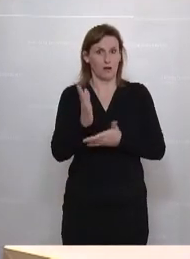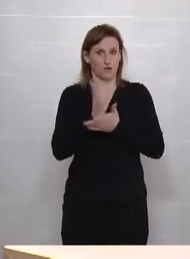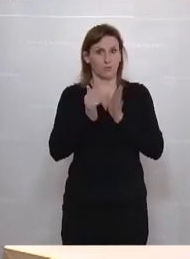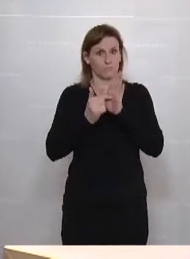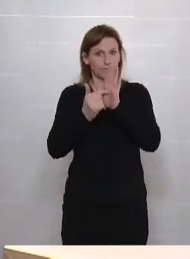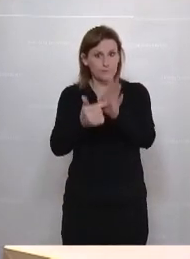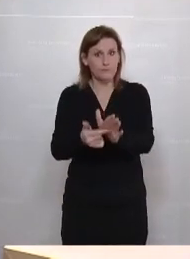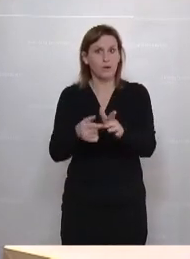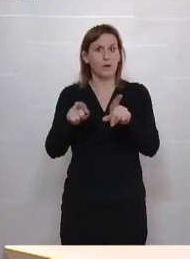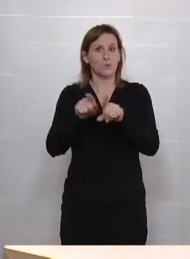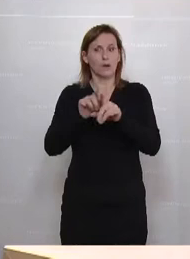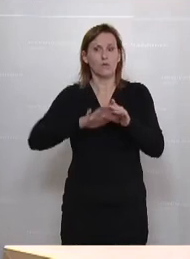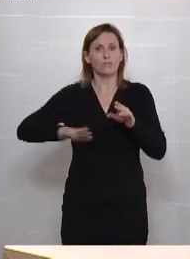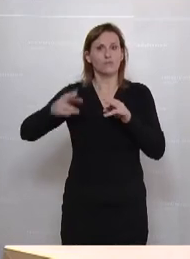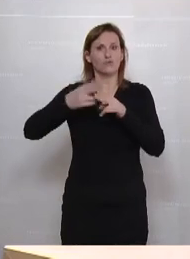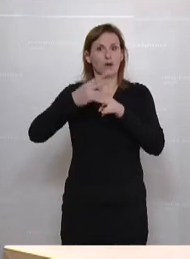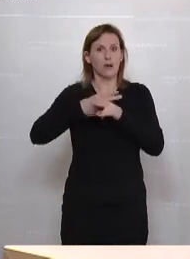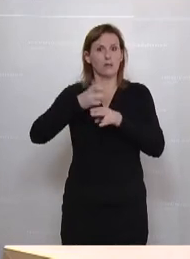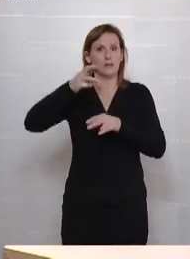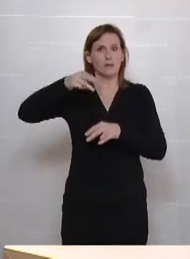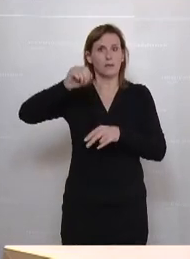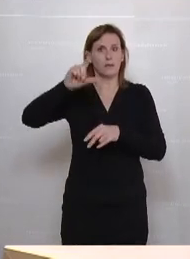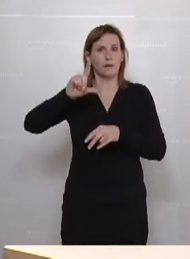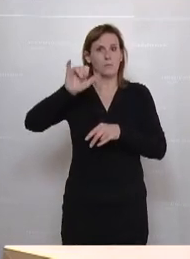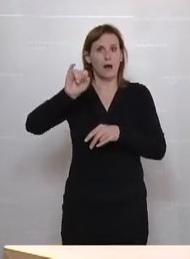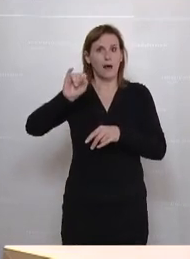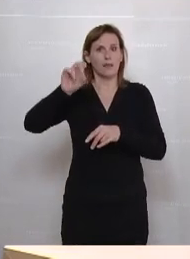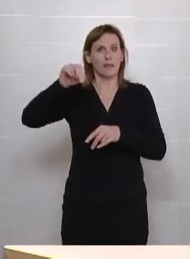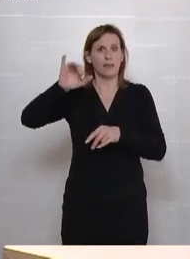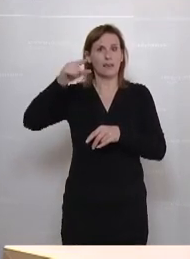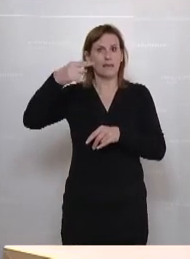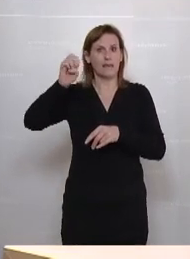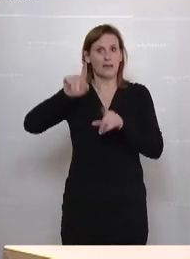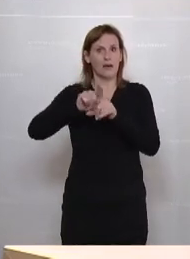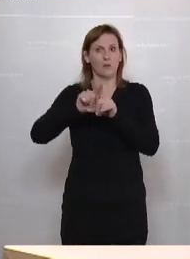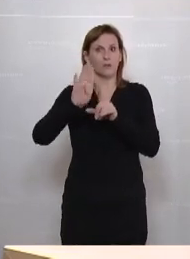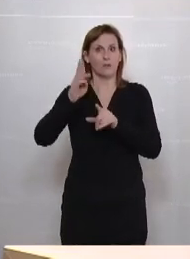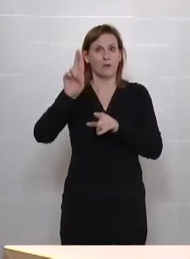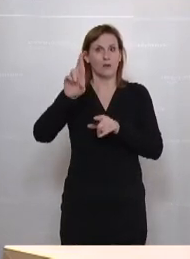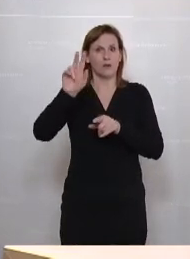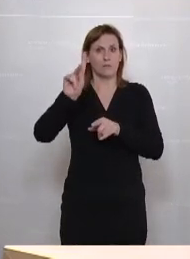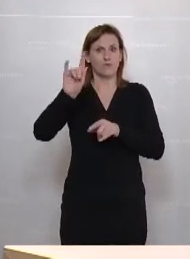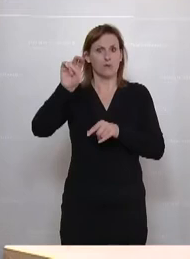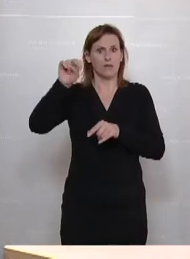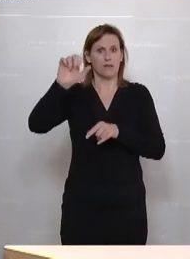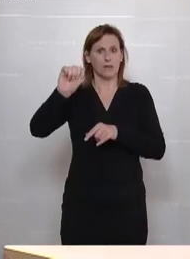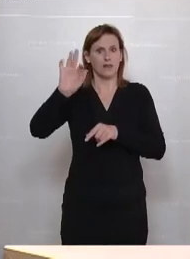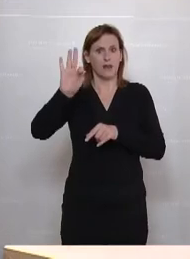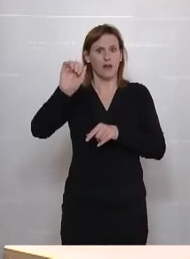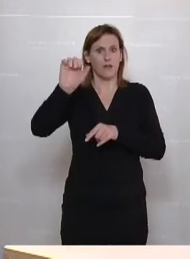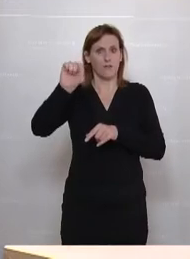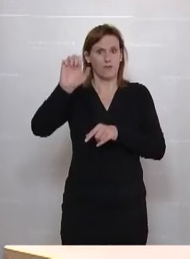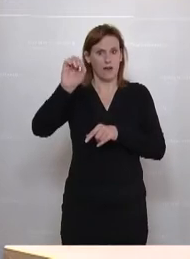neben Staaten in der Sahelzone wie Mali, Niger oder Burkina Faso ist hier auch der Norden von